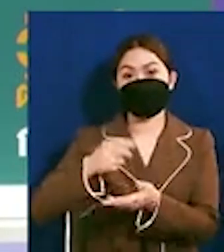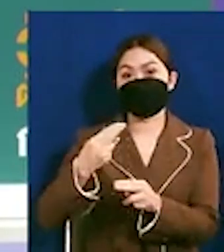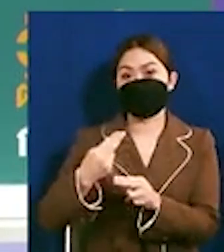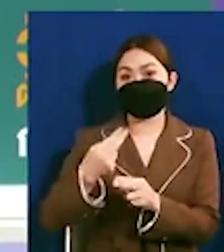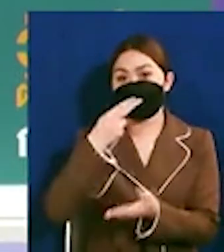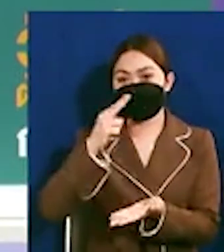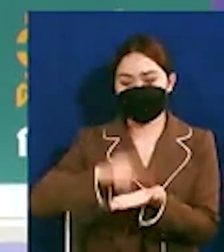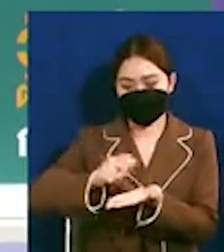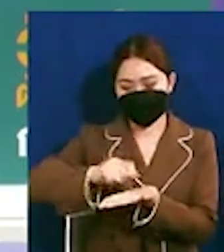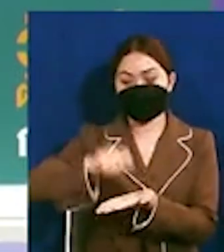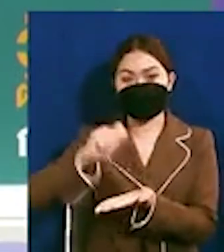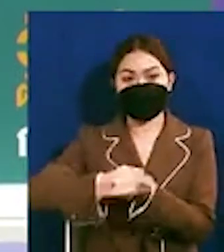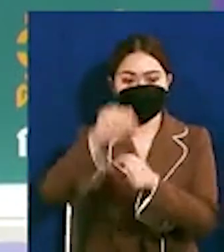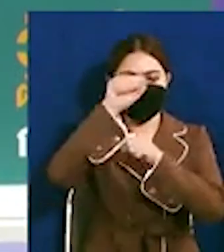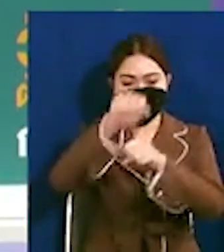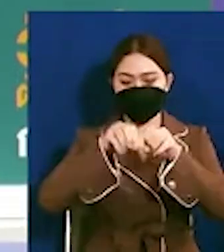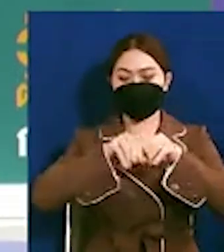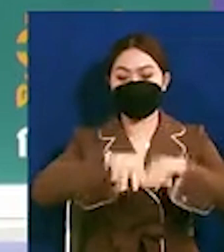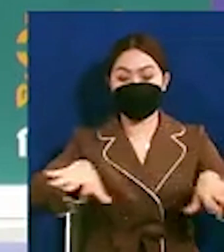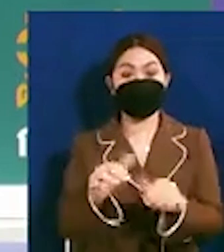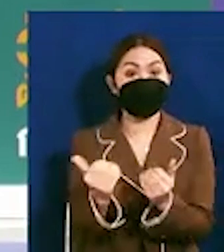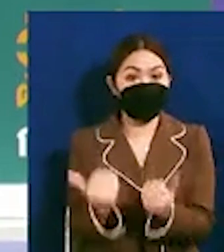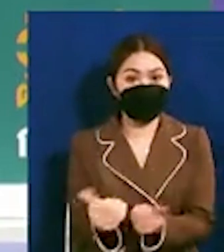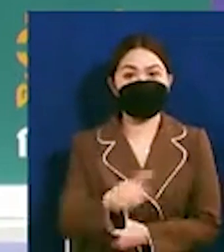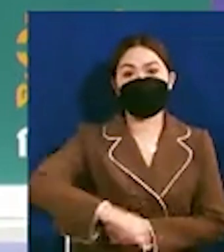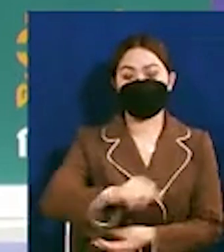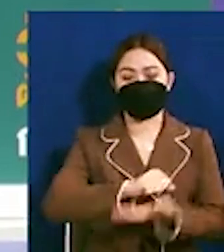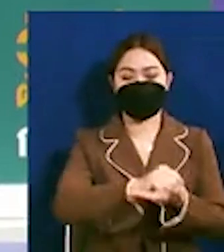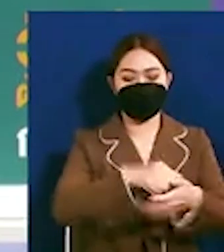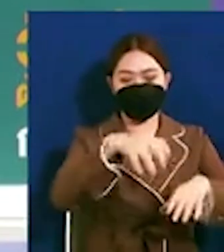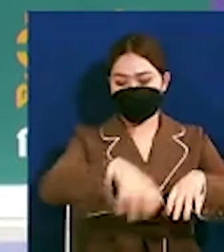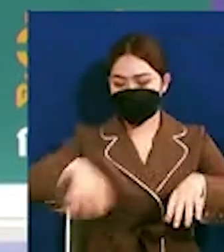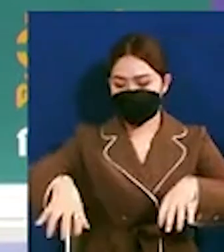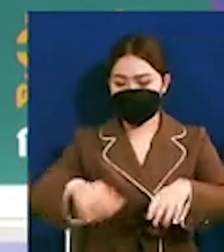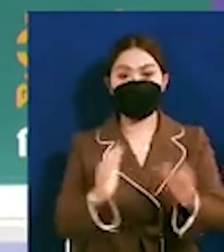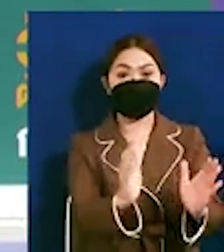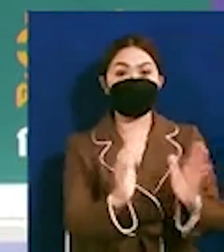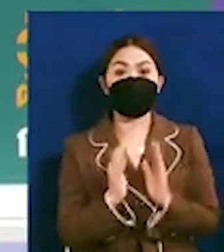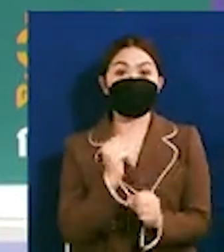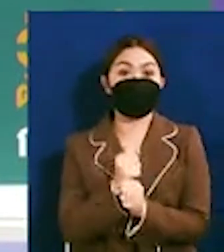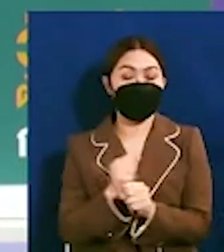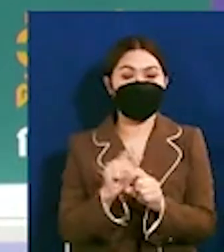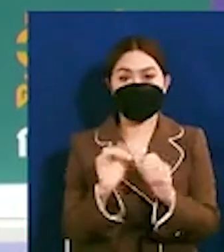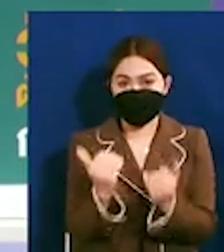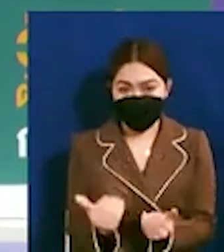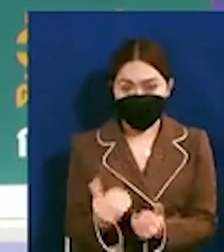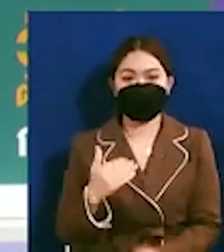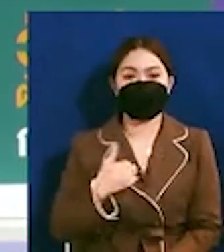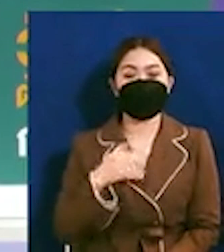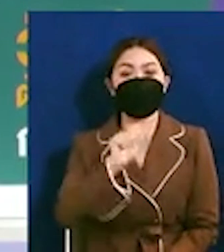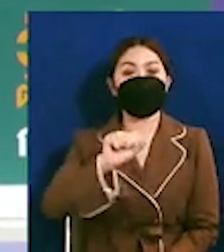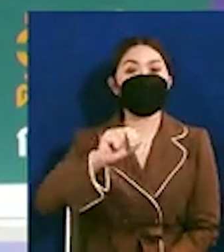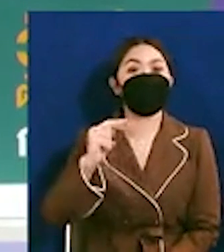ต่างการนะครับนำแนวทางนี้เพื่อให้หน่วยงานต่างๆได้ถือปฏิบัติต่อไปนะครับส่วนนางสาวอารยาก็กำลัง